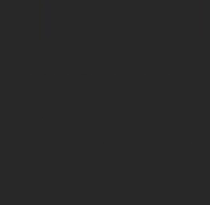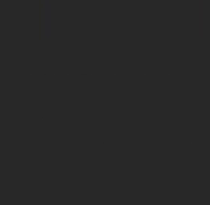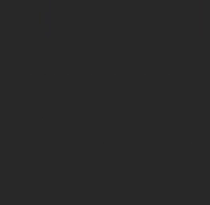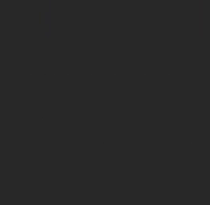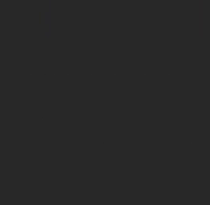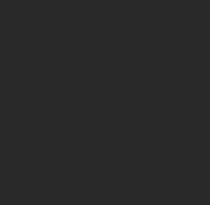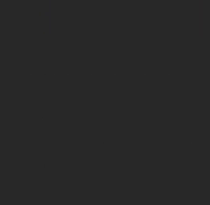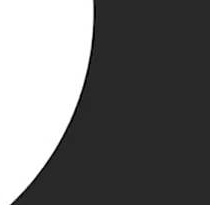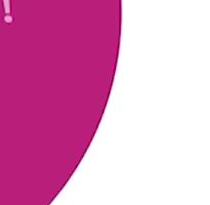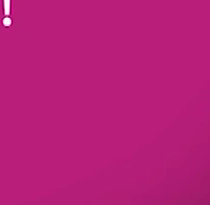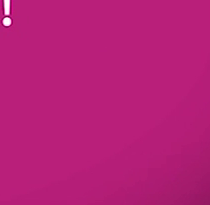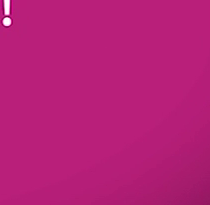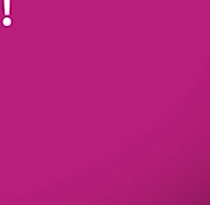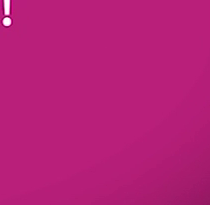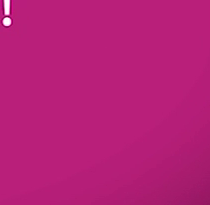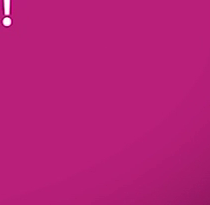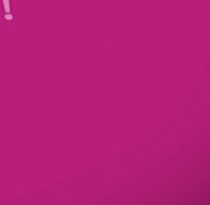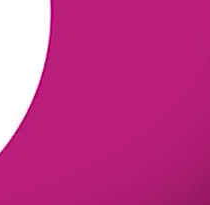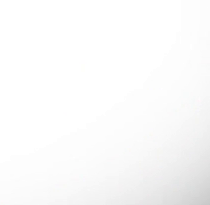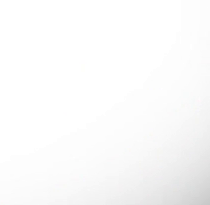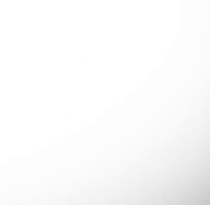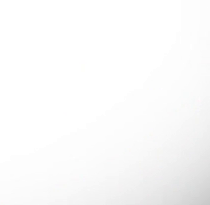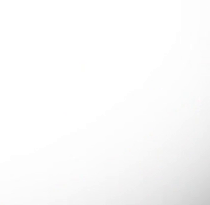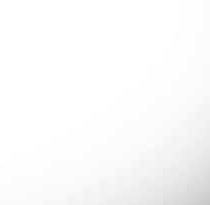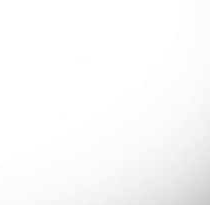Re, viss ēters ir te!